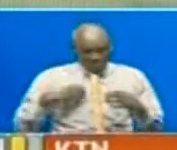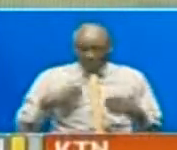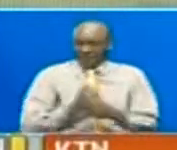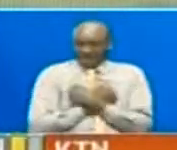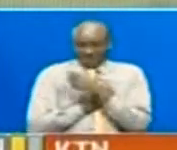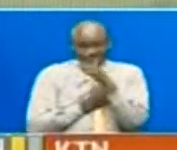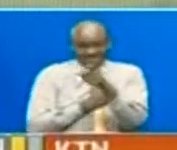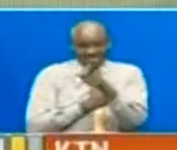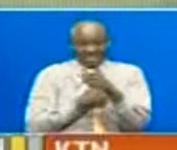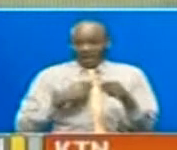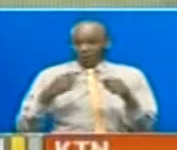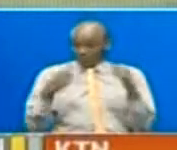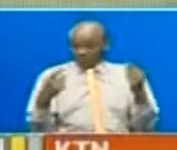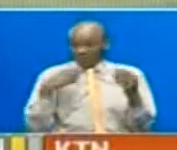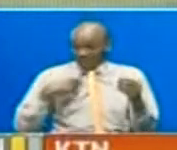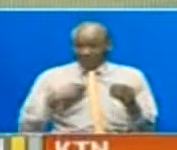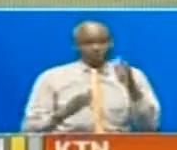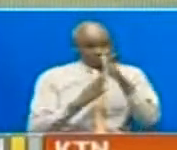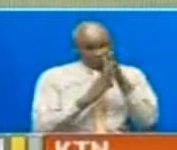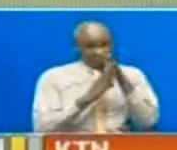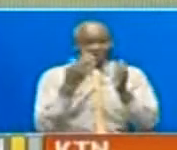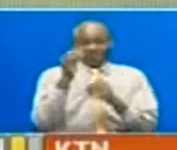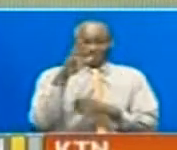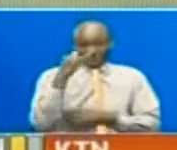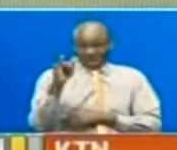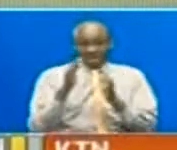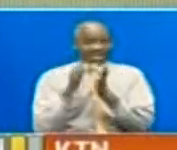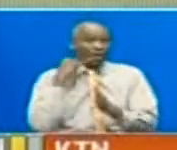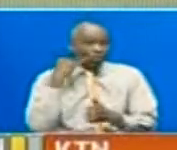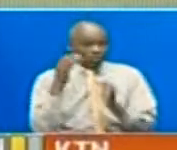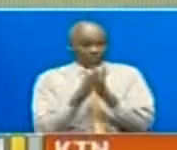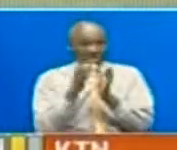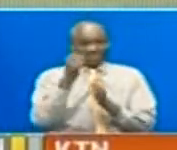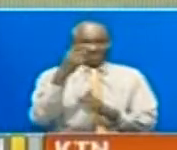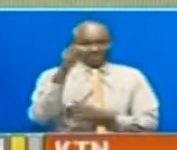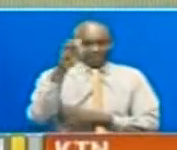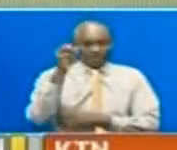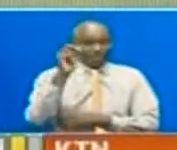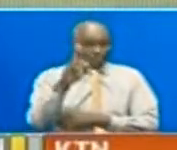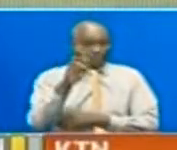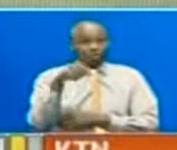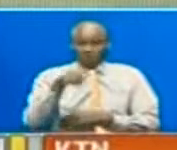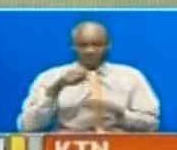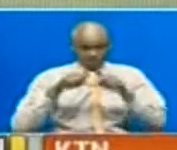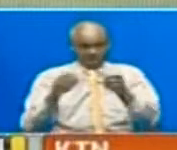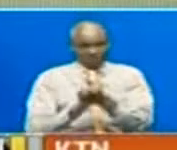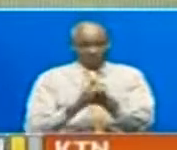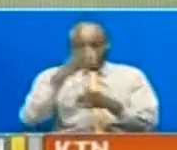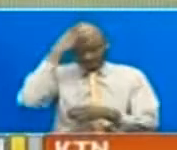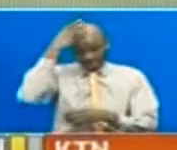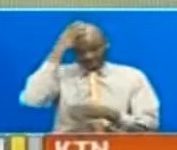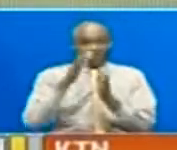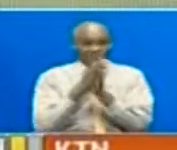huku upinzani kati ya mabingwa watetezi Top Fry ya Nakuru na Strathmore za Ukiendelea. Moses Wakhisi na taarifa